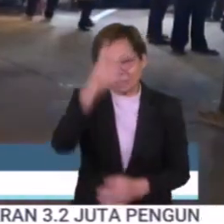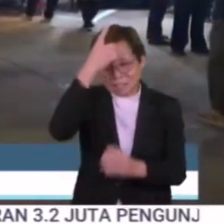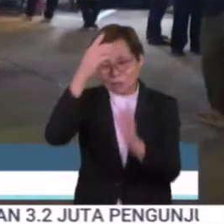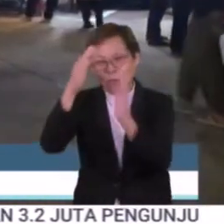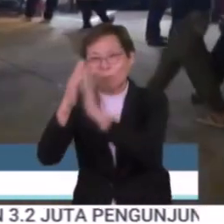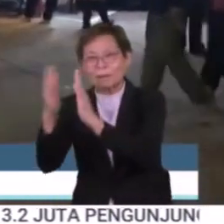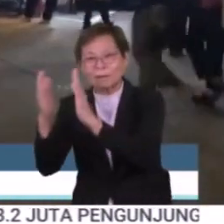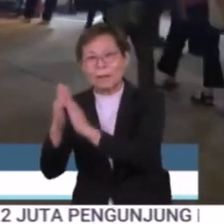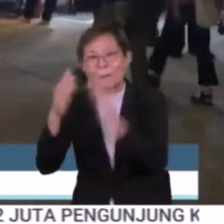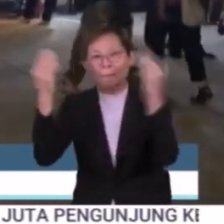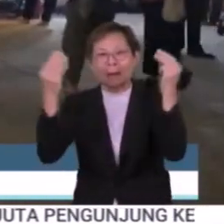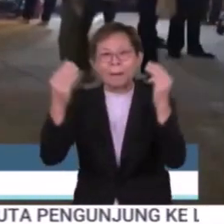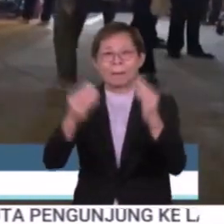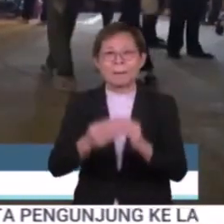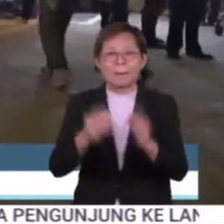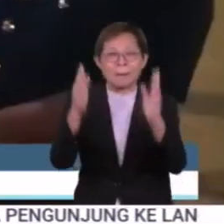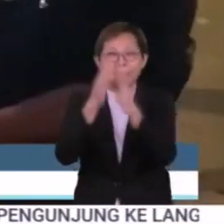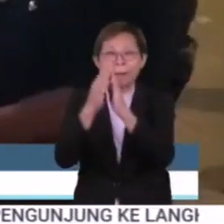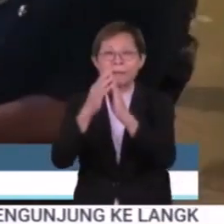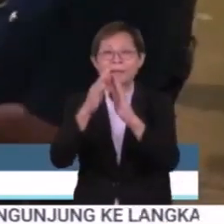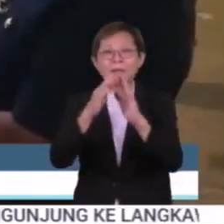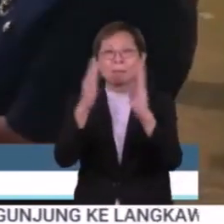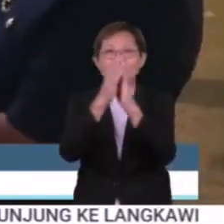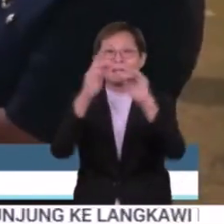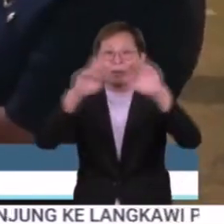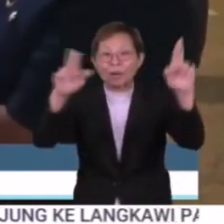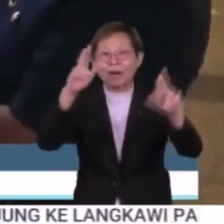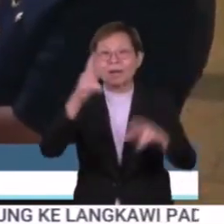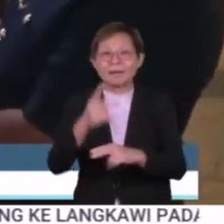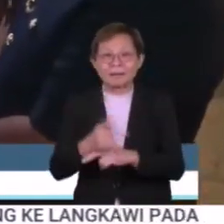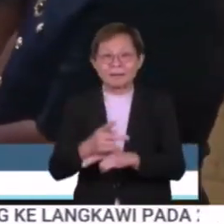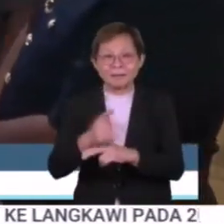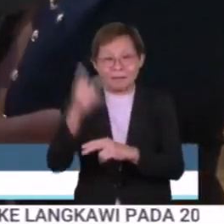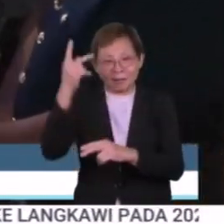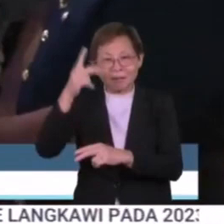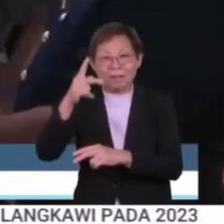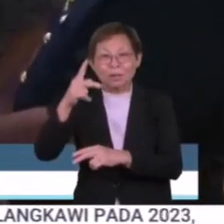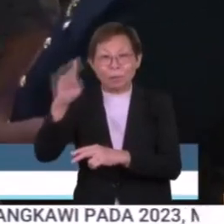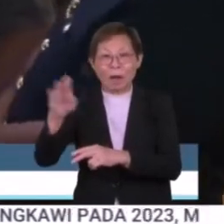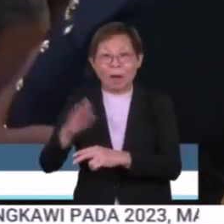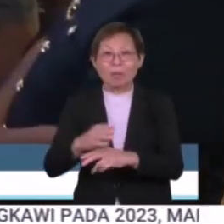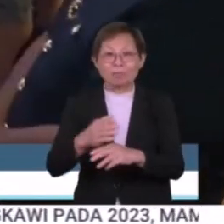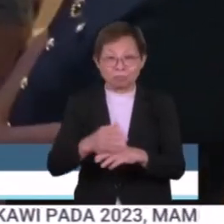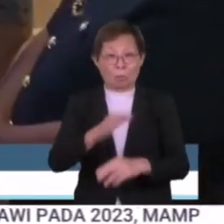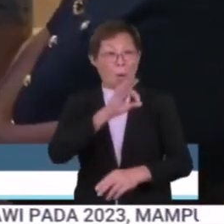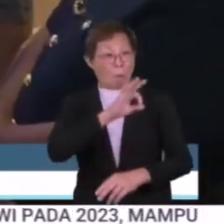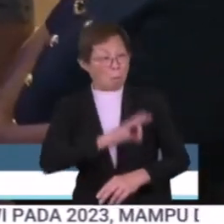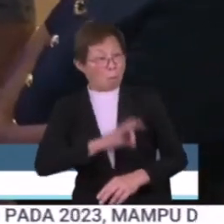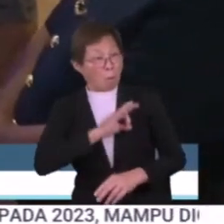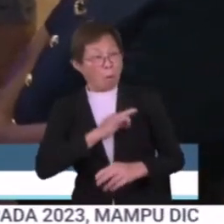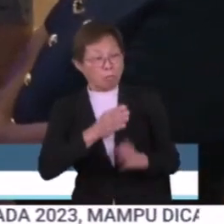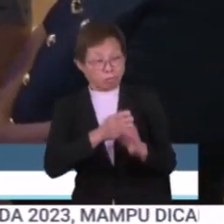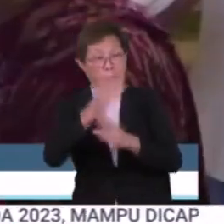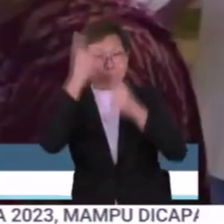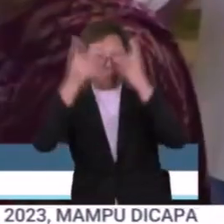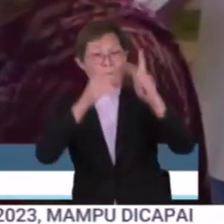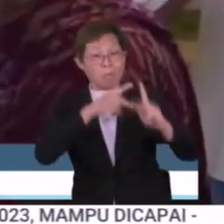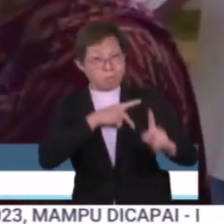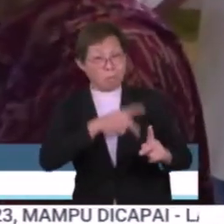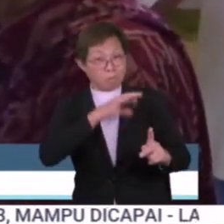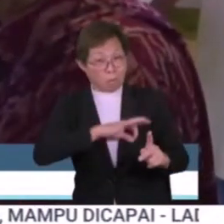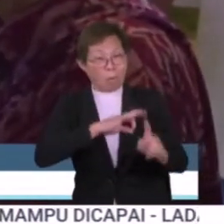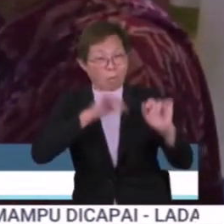Datuk Bandar Majlis Bandaraya Kuala Terengganu, Rosli Latif berkata, selain memberi nilai tambah kepada sektor pelancongan, ia